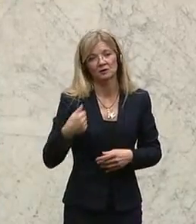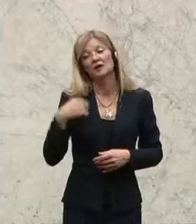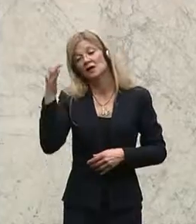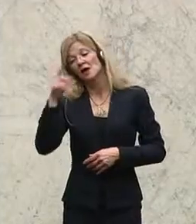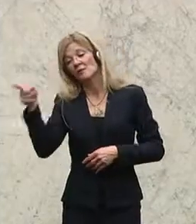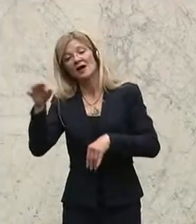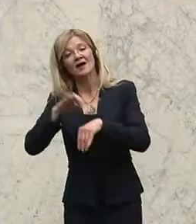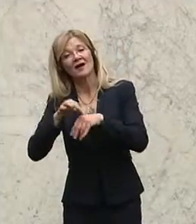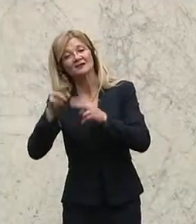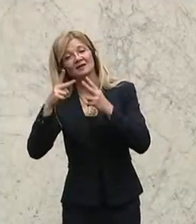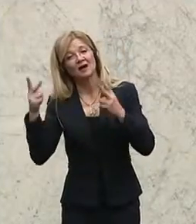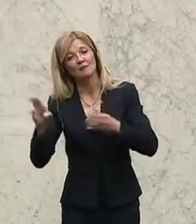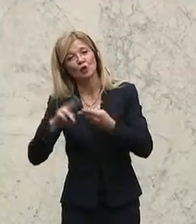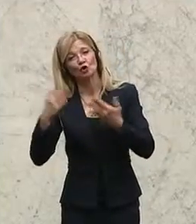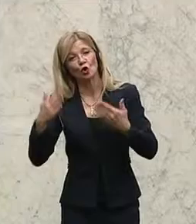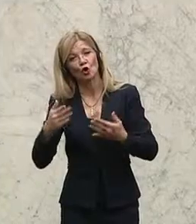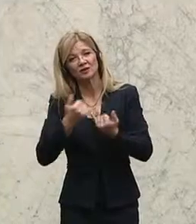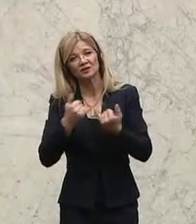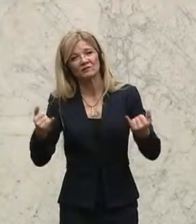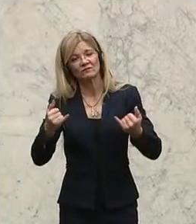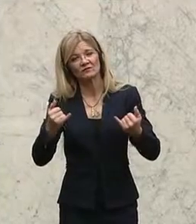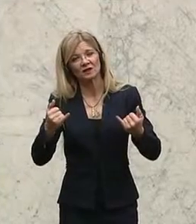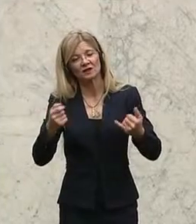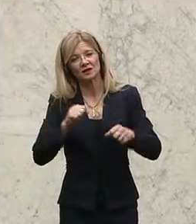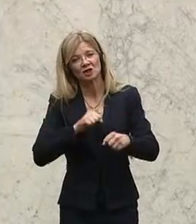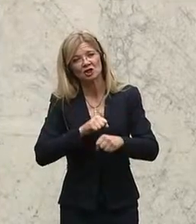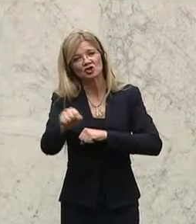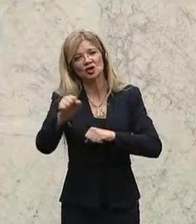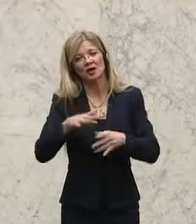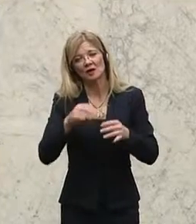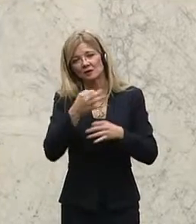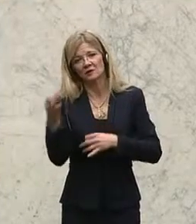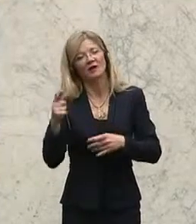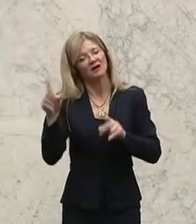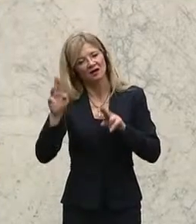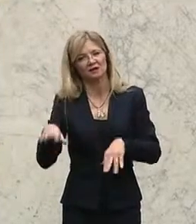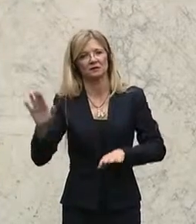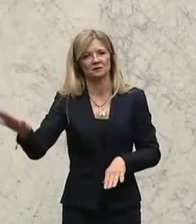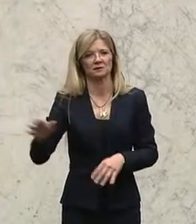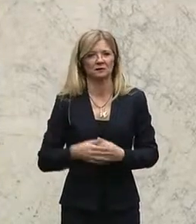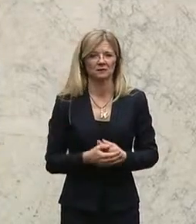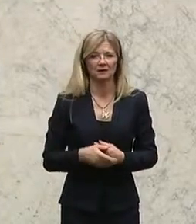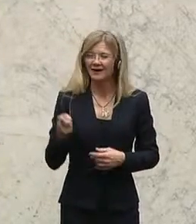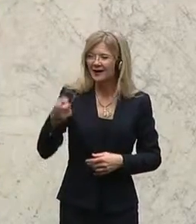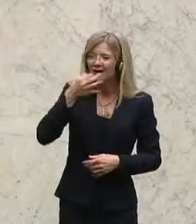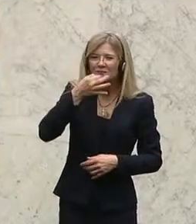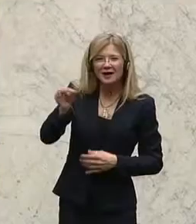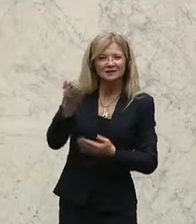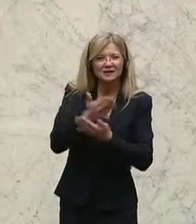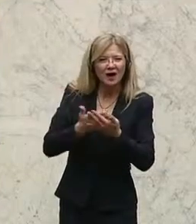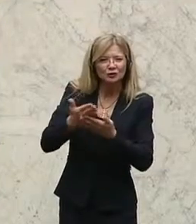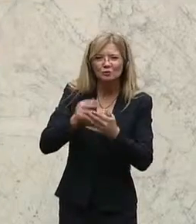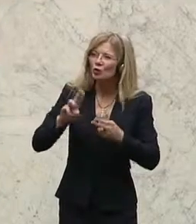heutigen Streiktag völlig richtig liegt. Ich denke nicht, dass es gut ist, wenn man eine gesamte Berufsgruppe, die noch dazu die bestausgebildete